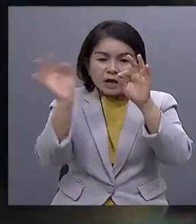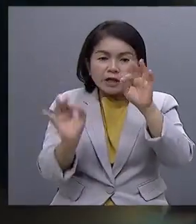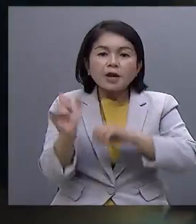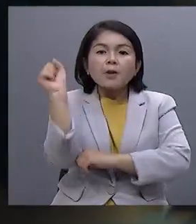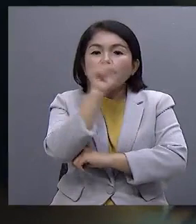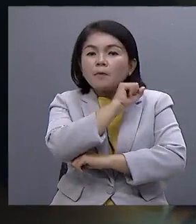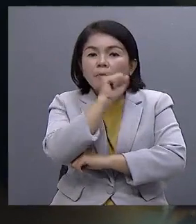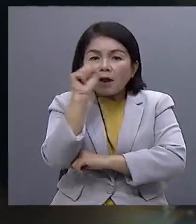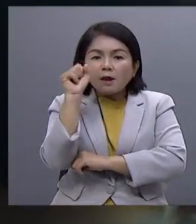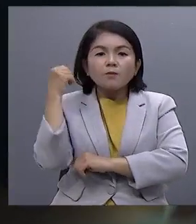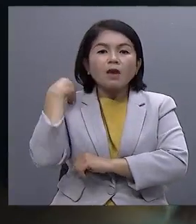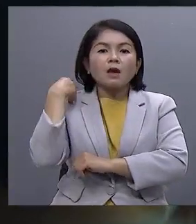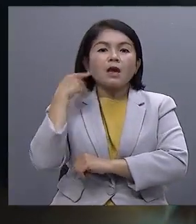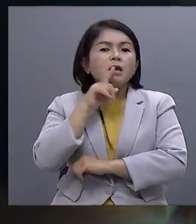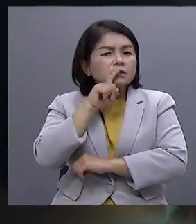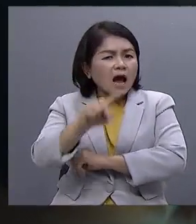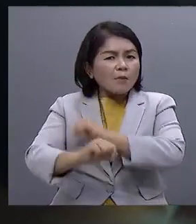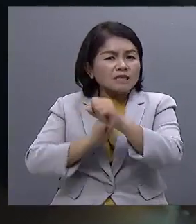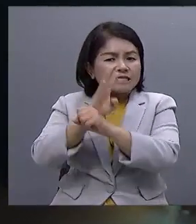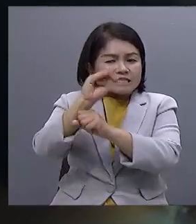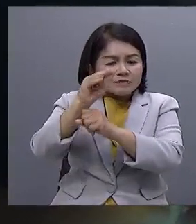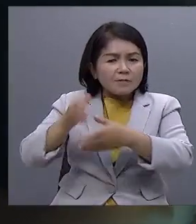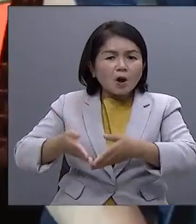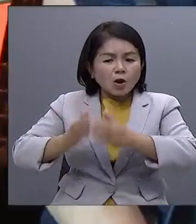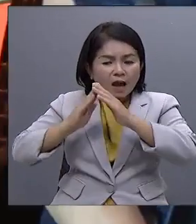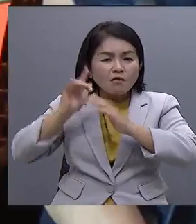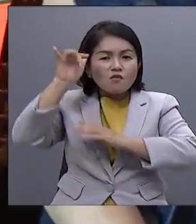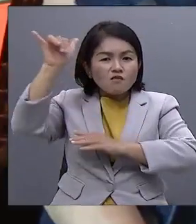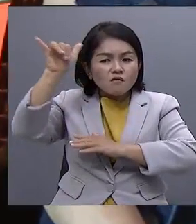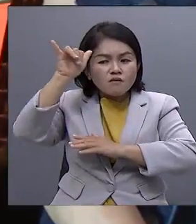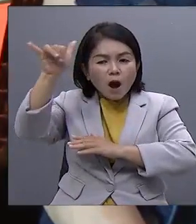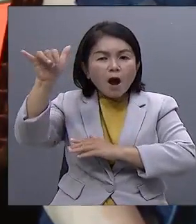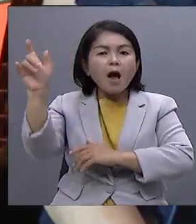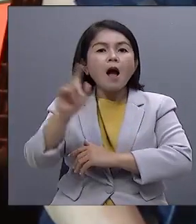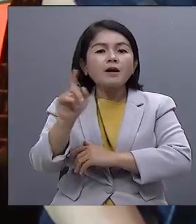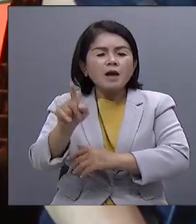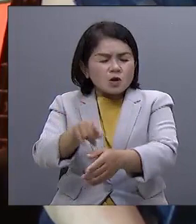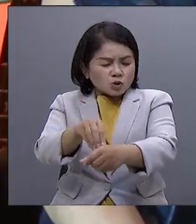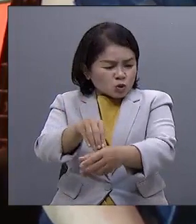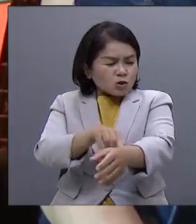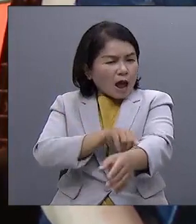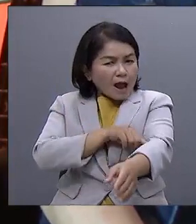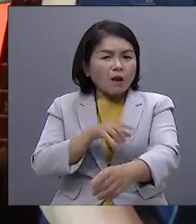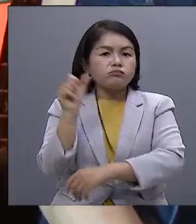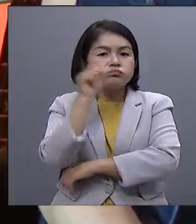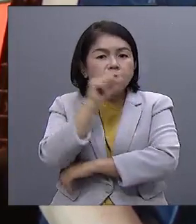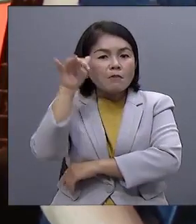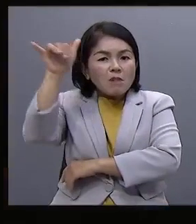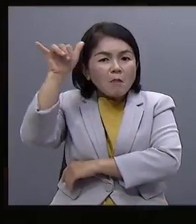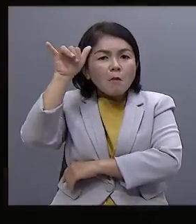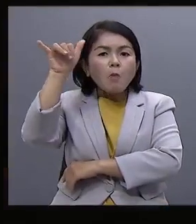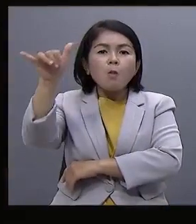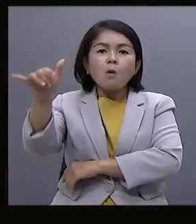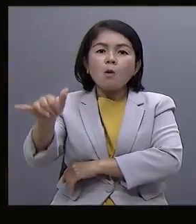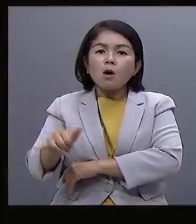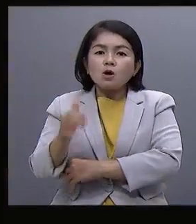คะเมื่อถามถึง40ปีสำหรับผู้ก่อตั้งแอดคาราบาวค่ะแม้เป็นการเดินทางที่ยาวนานแต่คาราบาวกลับเป็นวงดนตรีที่ไม่เคยหยุ